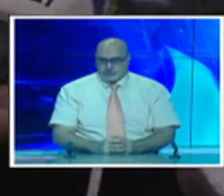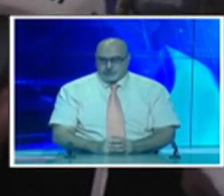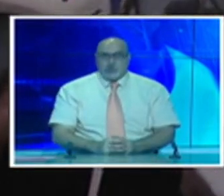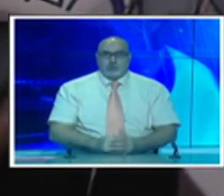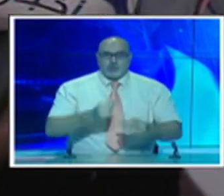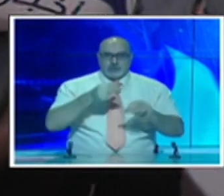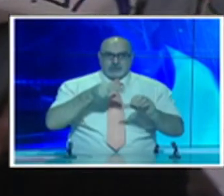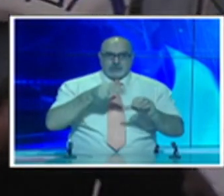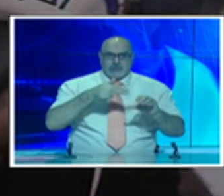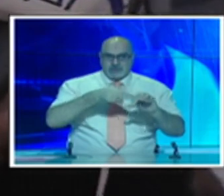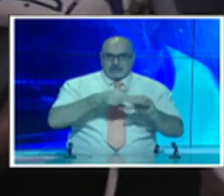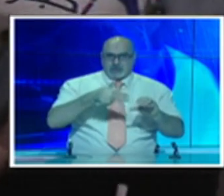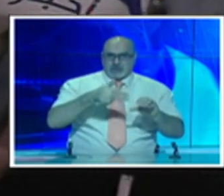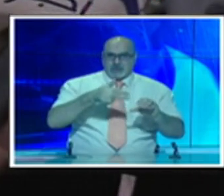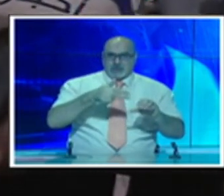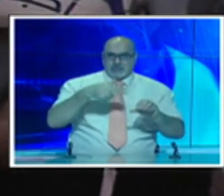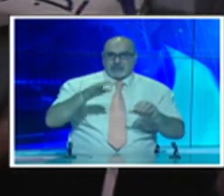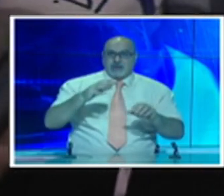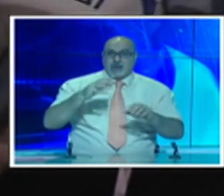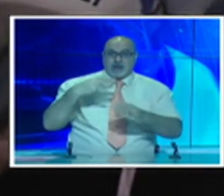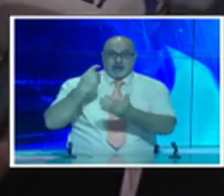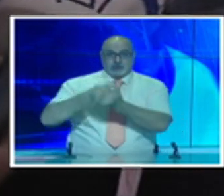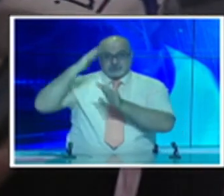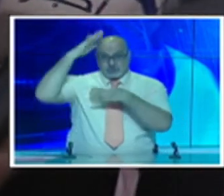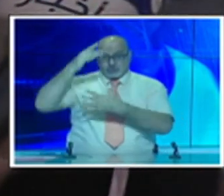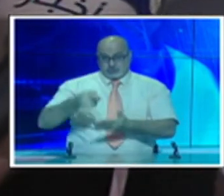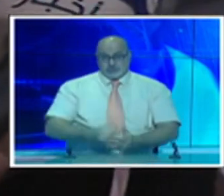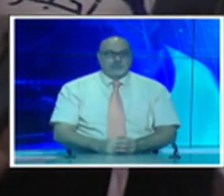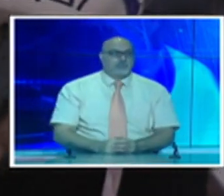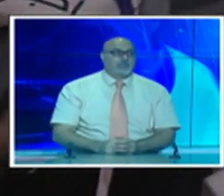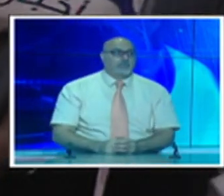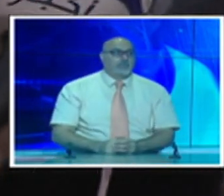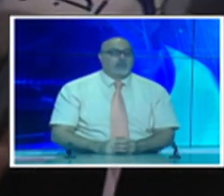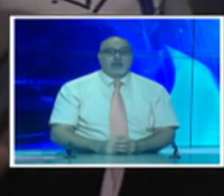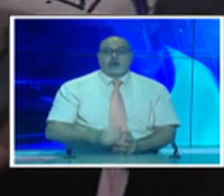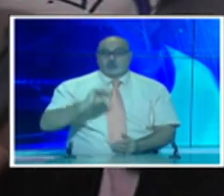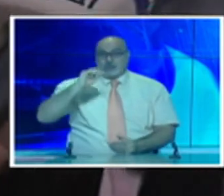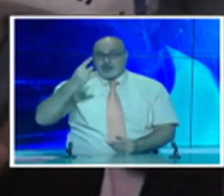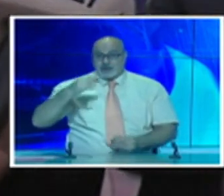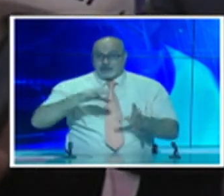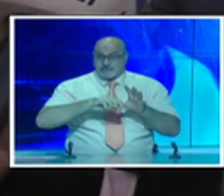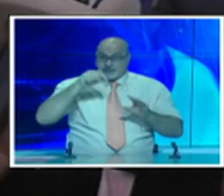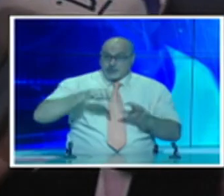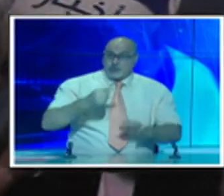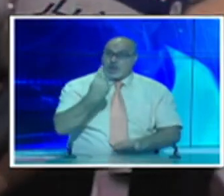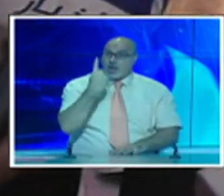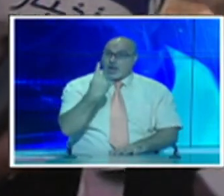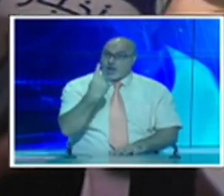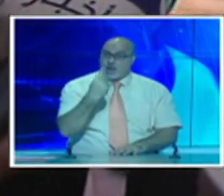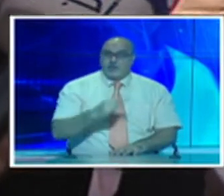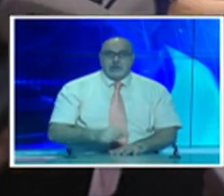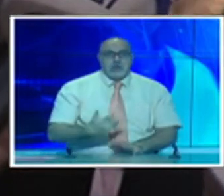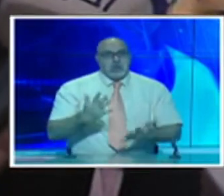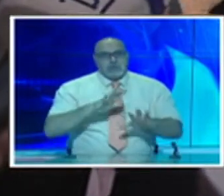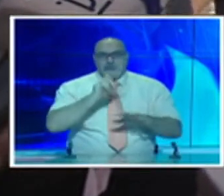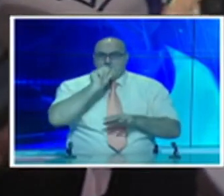البنزين اللي رانا نستعملوه ورانا نستوردو، باش تولي تنتج صنف واحد من نهاية